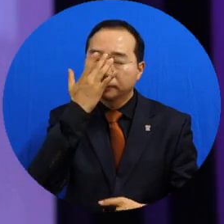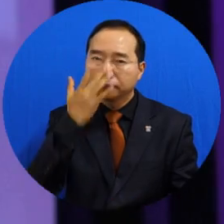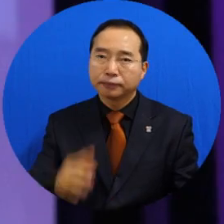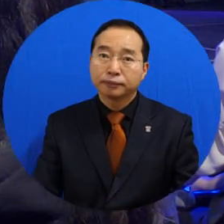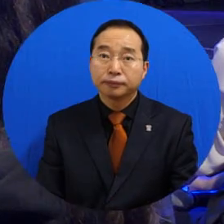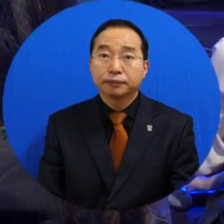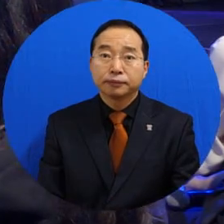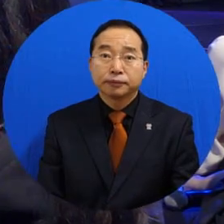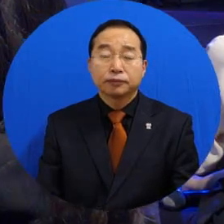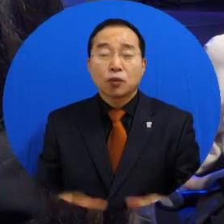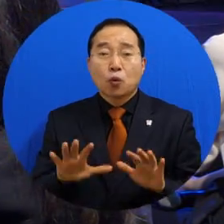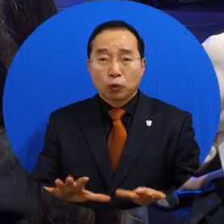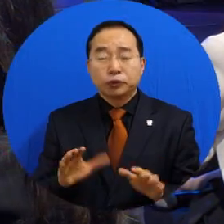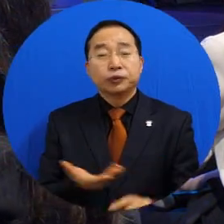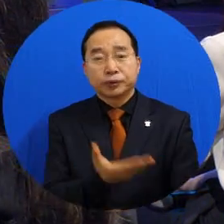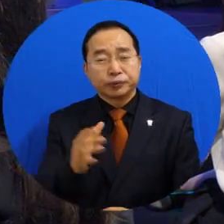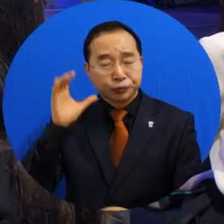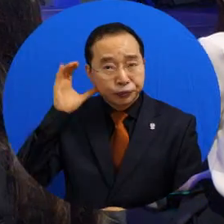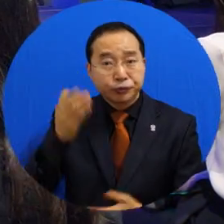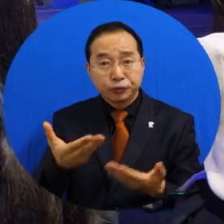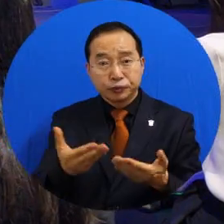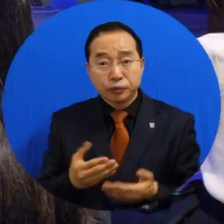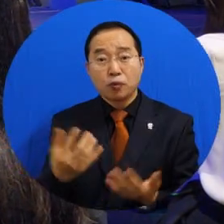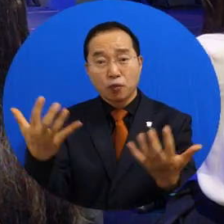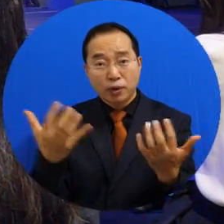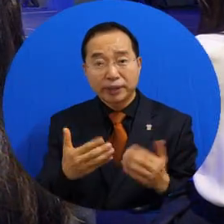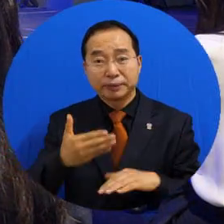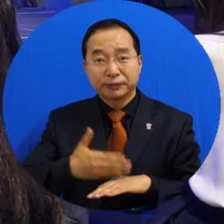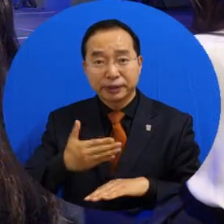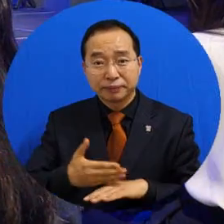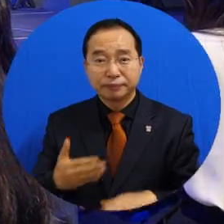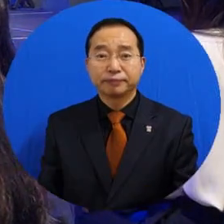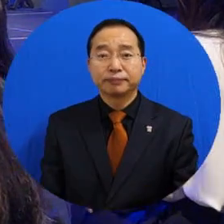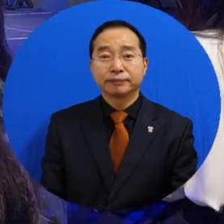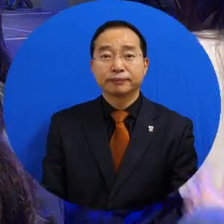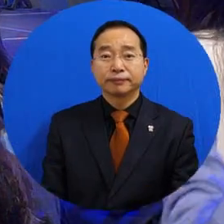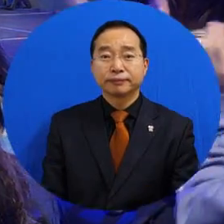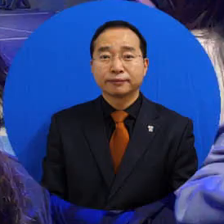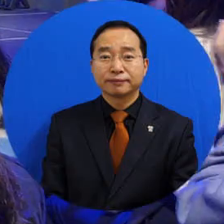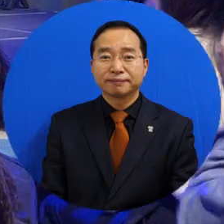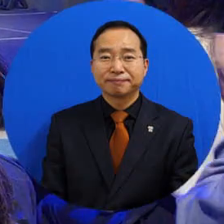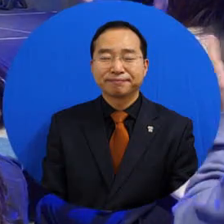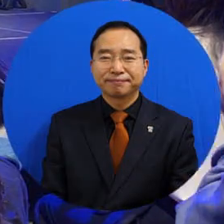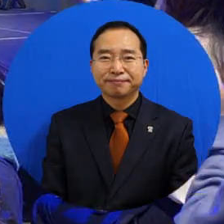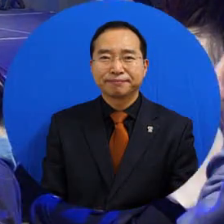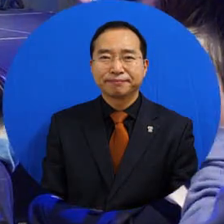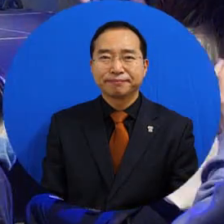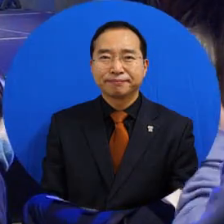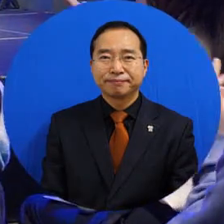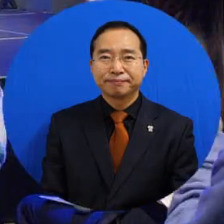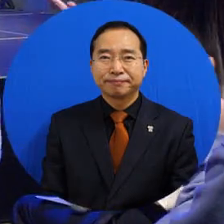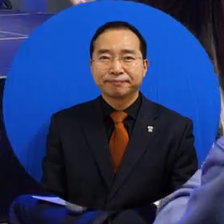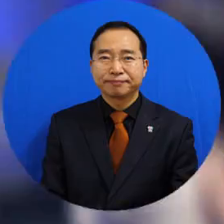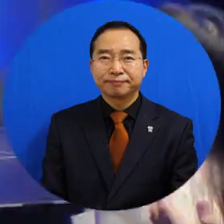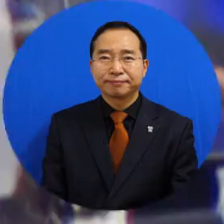네. 오늘 이렇게 경청해 주시고 와주셔서 정말 감사드립니다. 감사합니다.